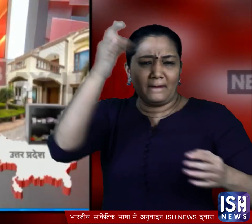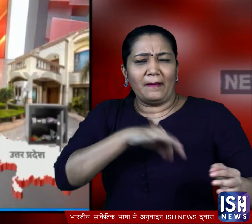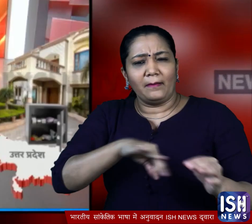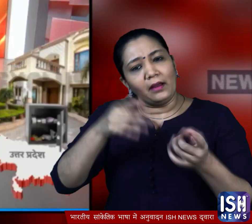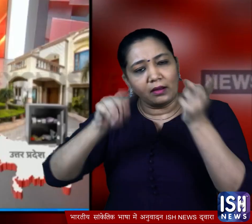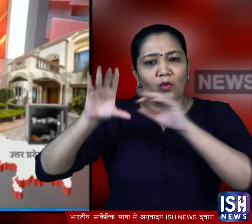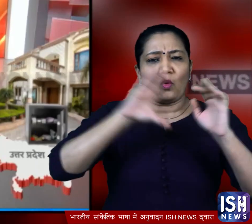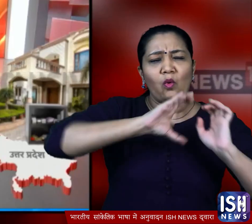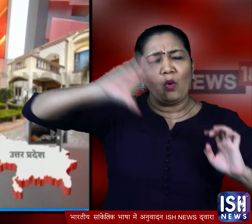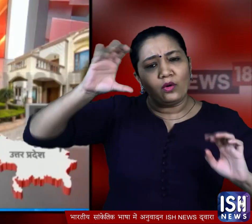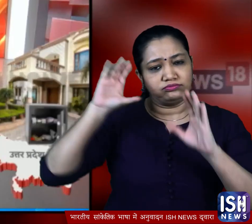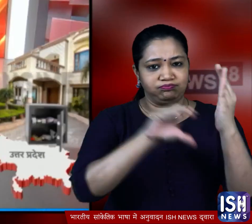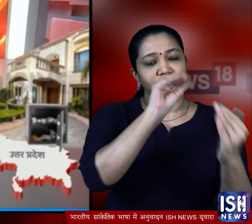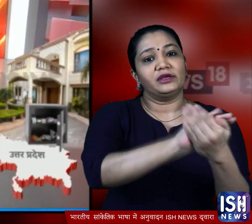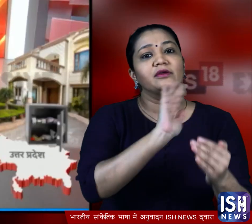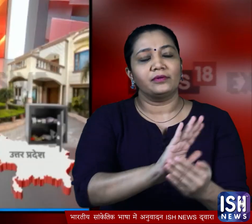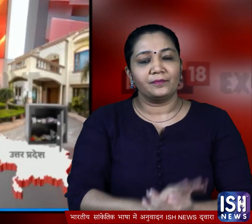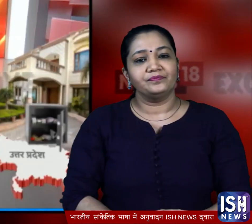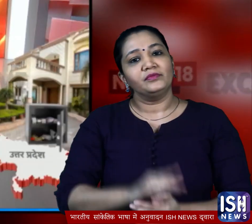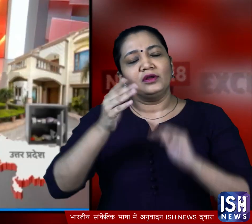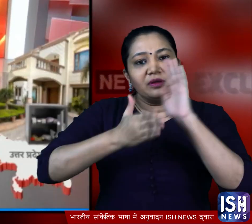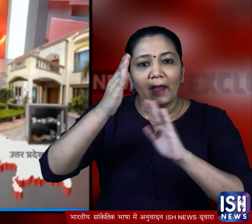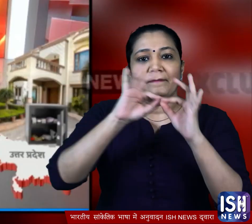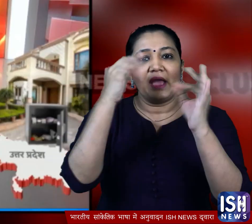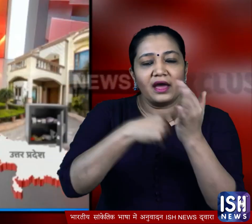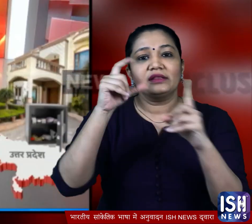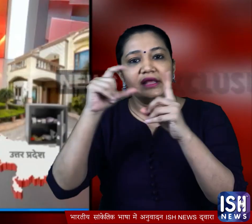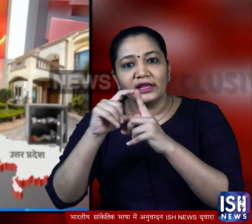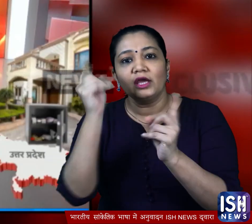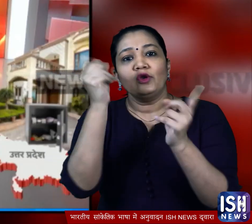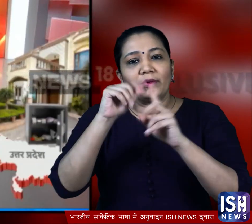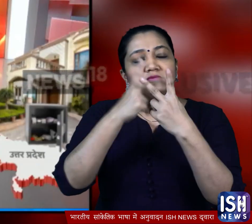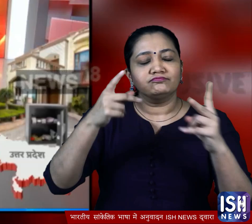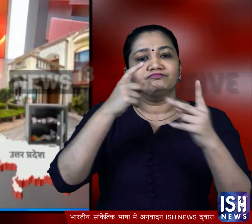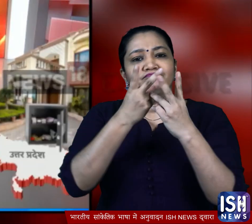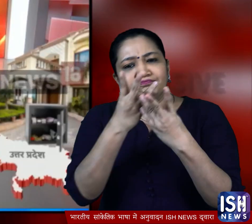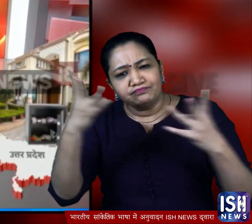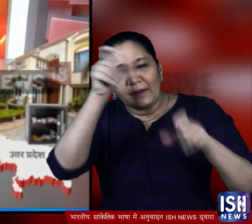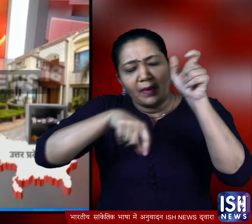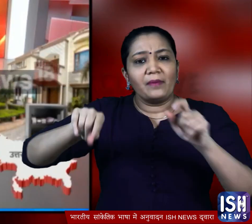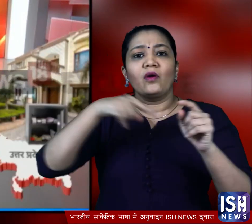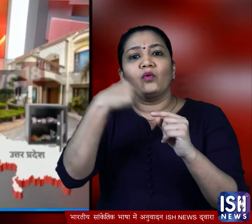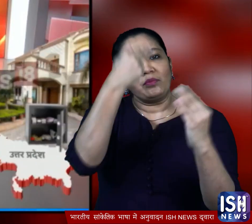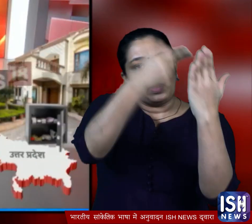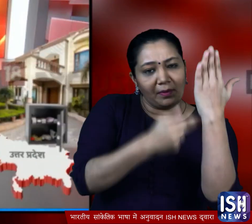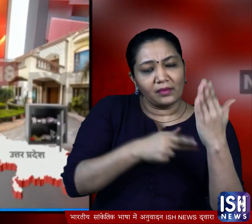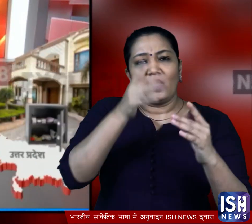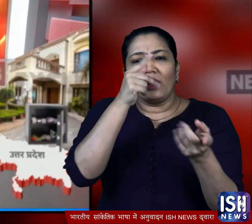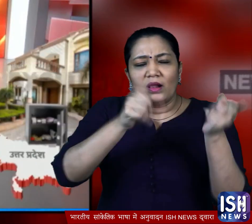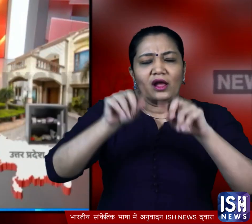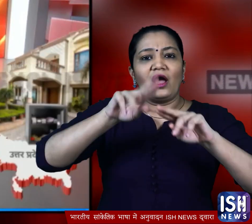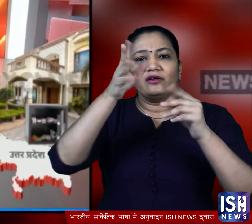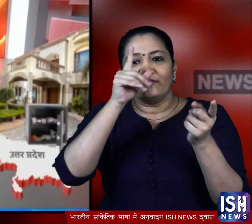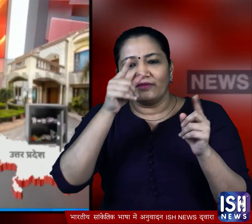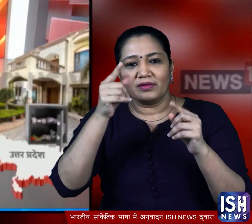कमाई कर वहां करोड़ों रुपए रखे थे, जिसके लिए उस बिल्डर पर बिहार, दिल्ली और उत्तर प्रदेश के रहने वाले कई अज्ञात लोगों के नाम पर